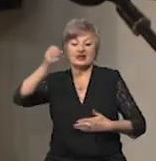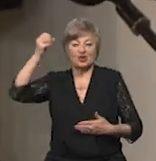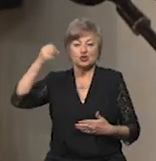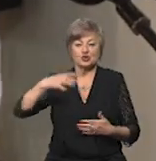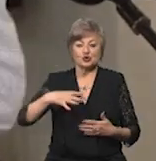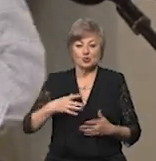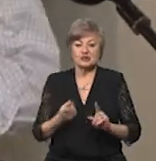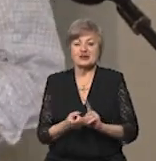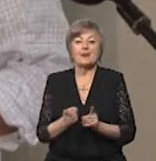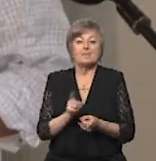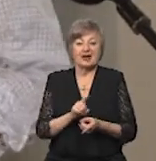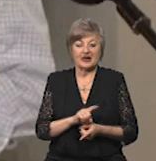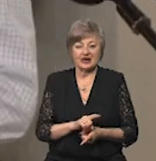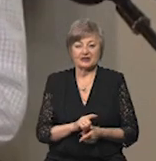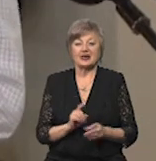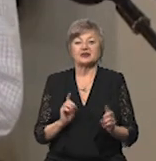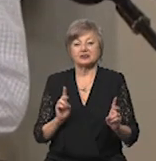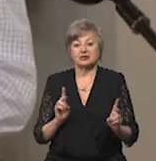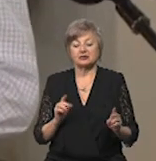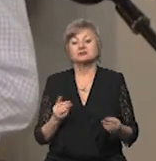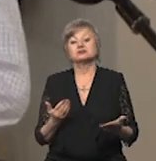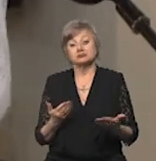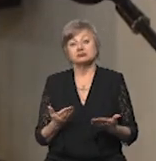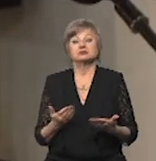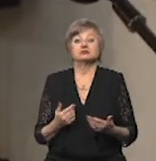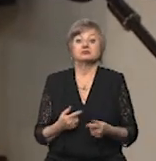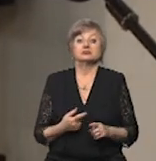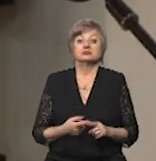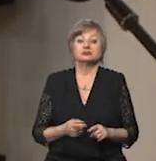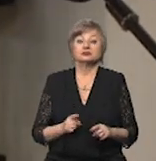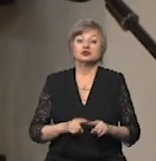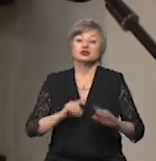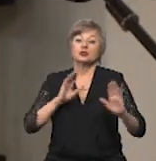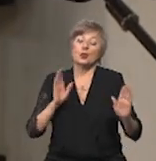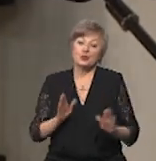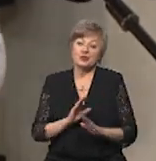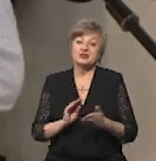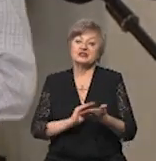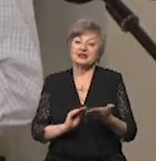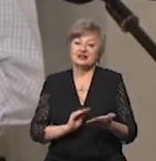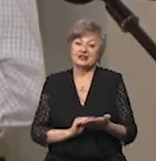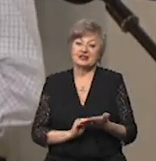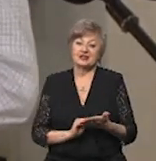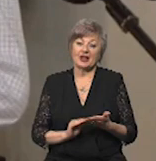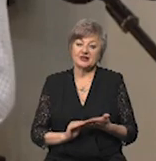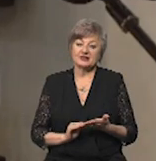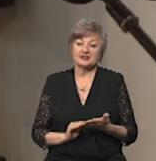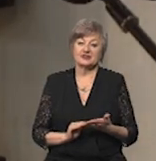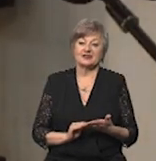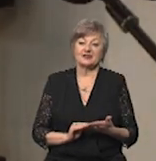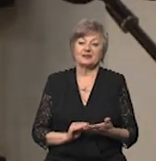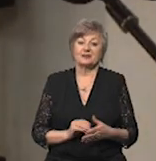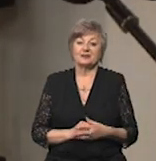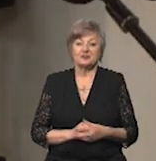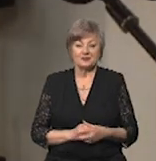тут переклад йде, а якраз, якщо шансон, то буде такий російський аналог пісні, називається «Постой, паровоз, не стучіть, як